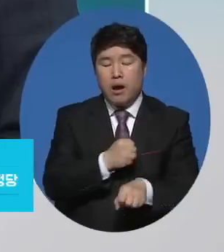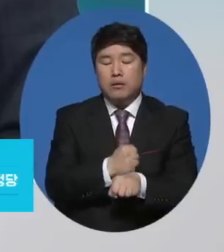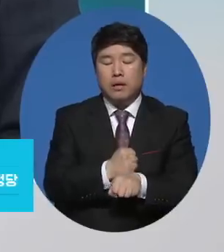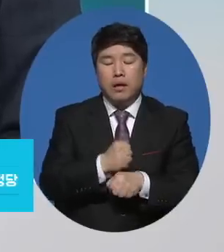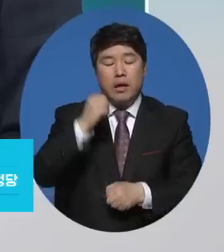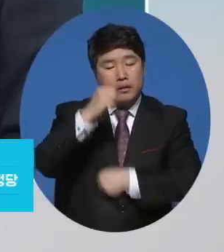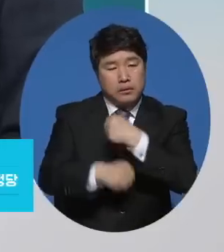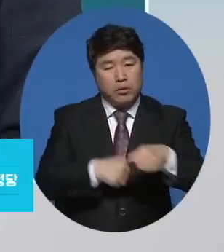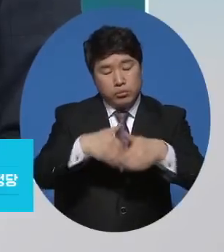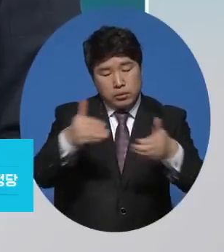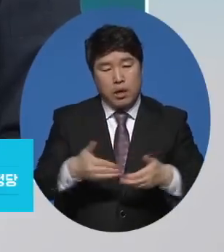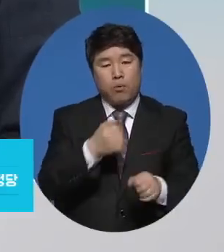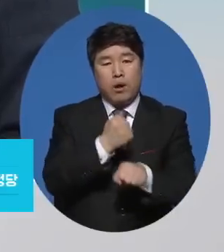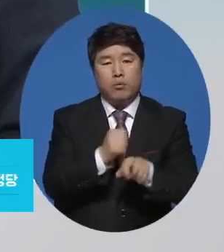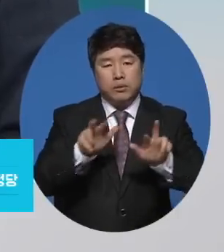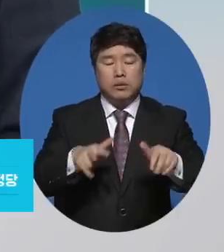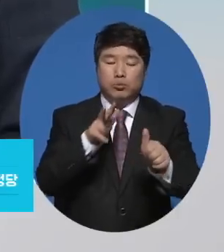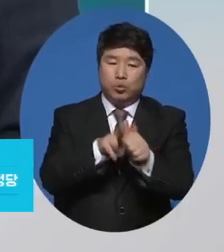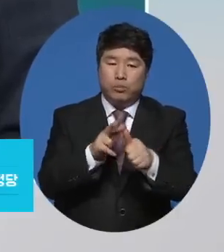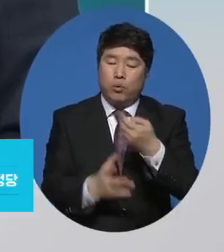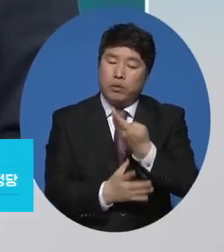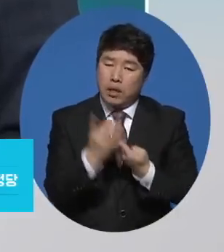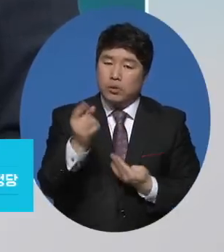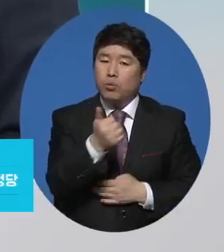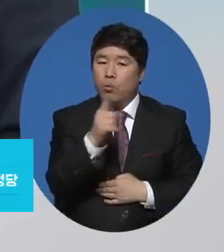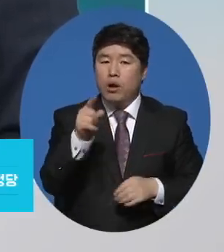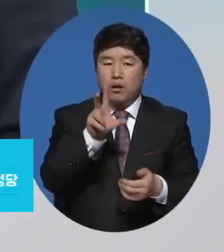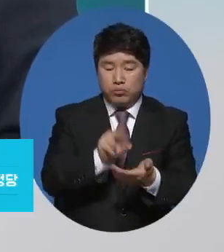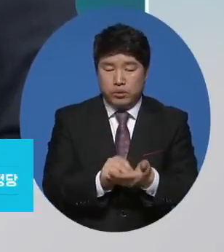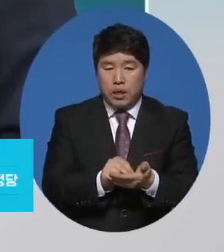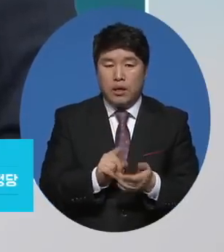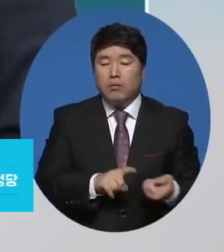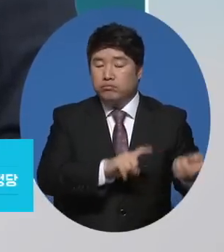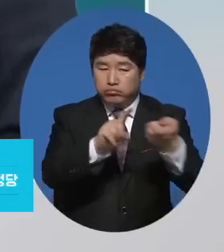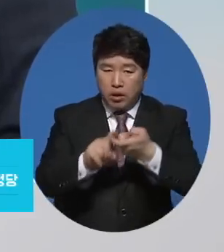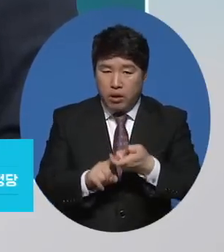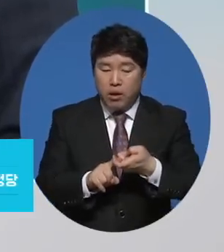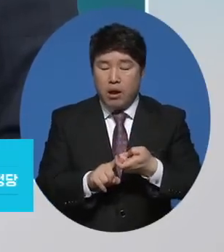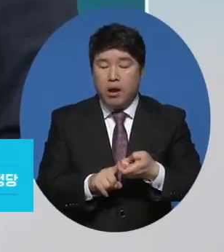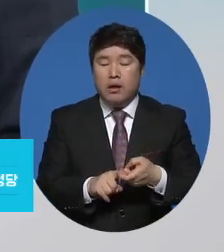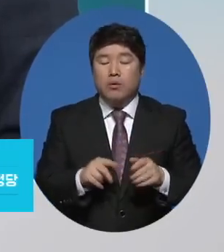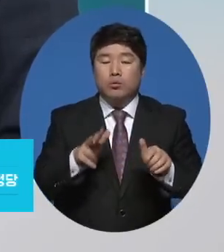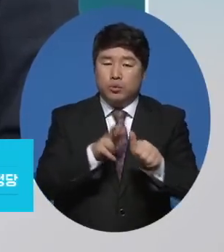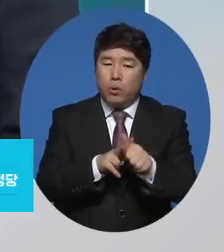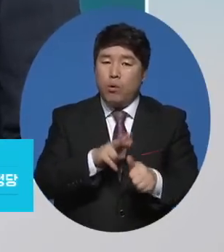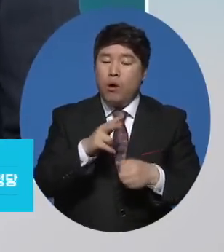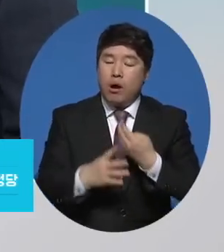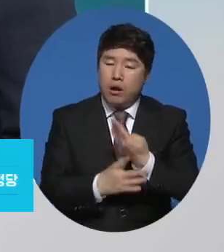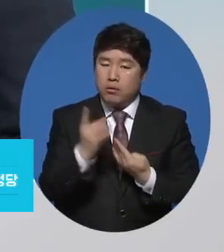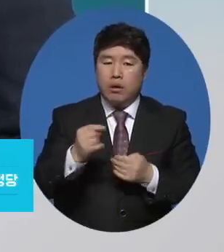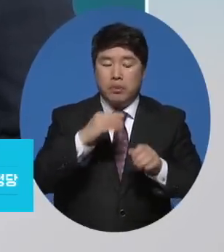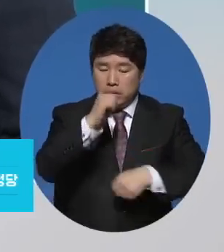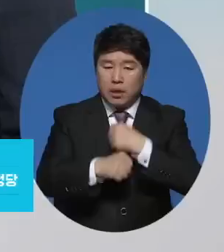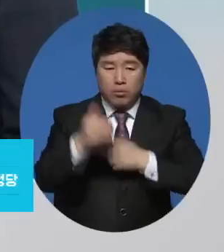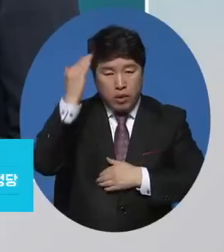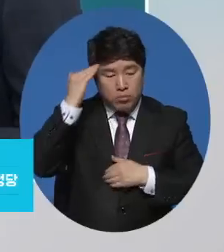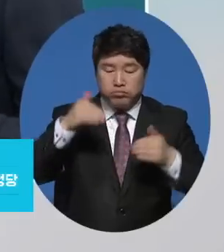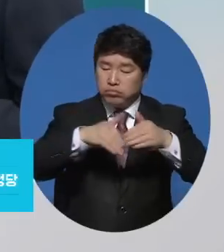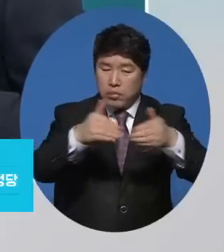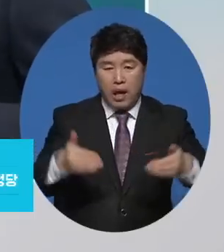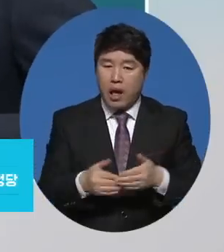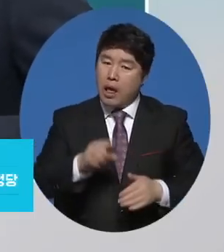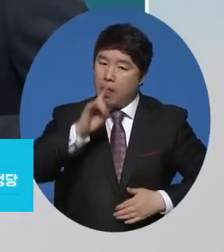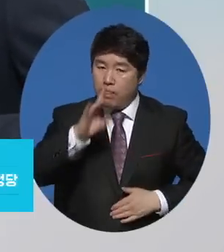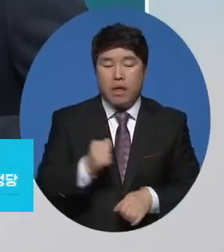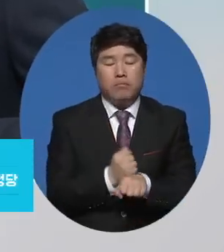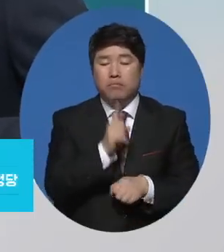그죠 그다음에 지금은 후보 단이라 문제는 연정 문제든 후보단 이라든가 자유당은 절대 안 된다 그러시면서